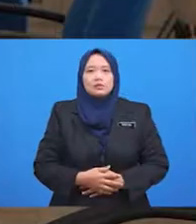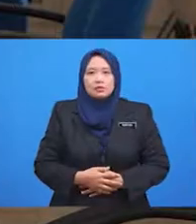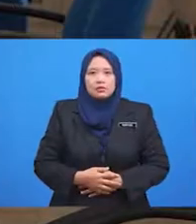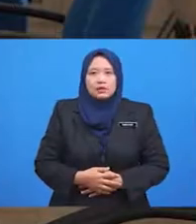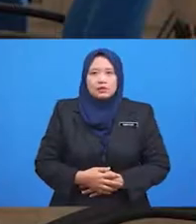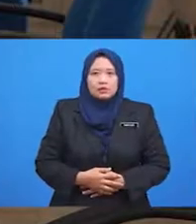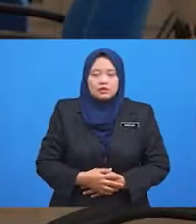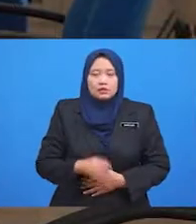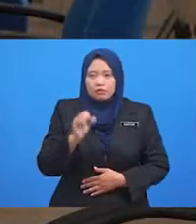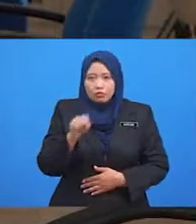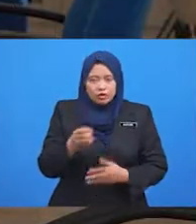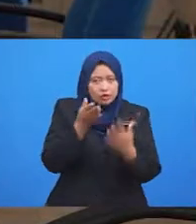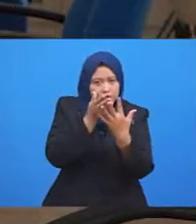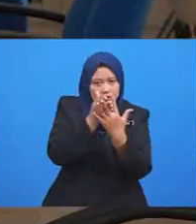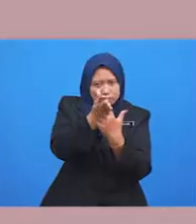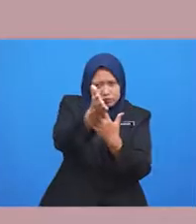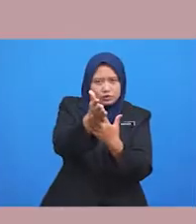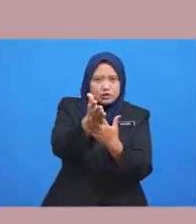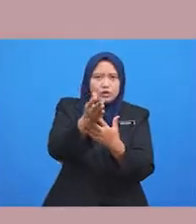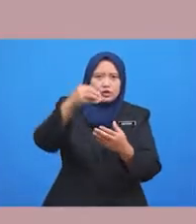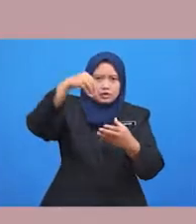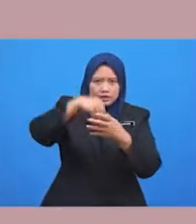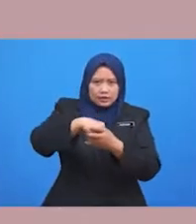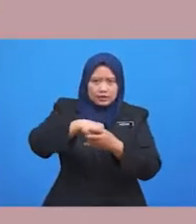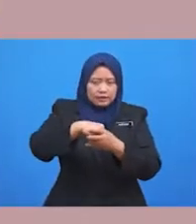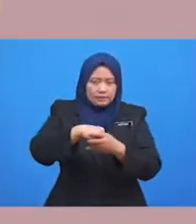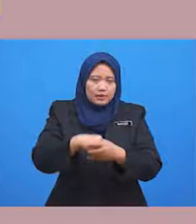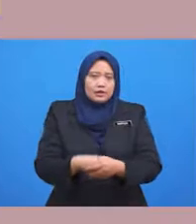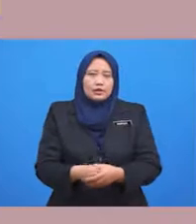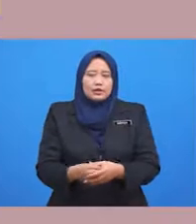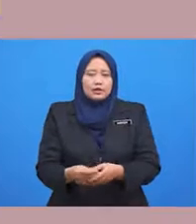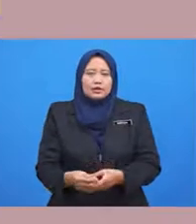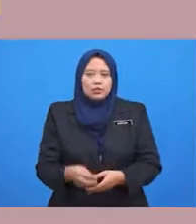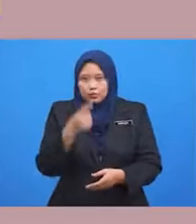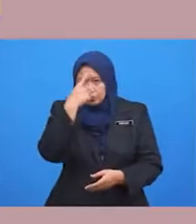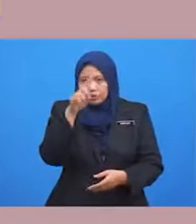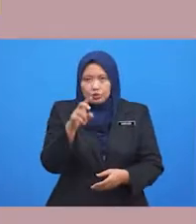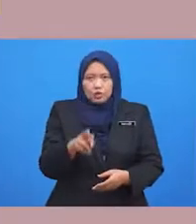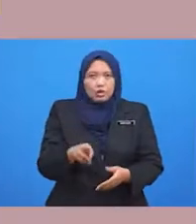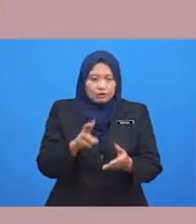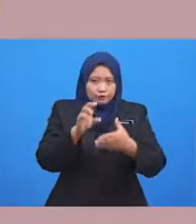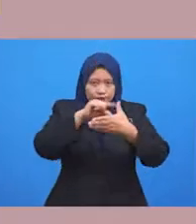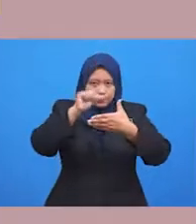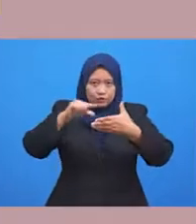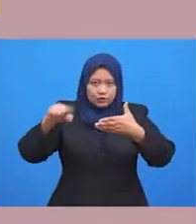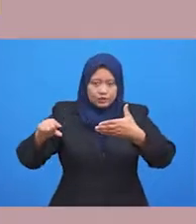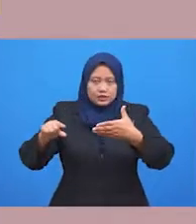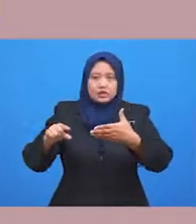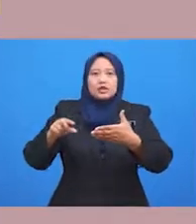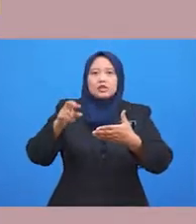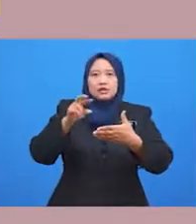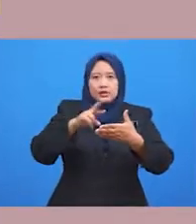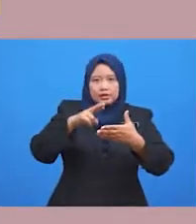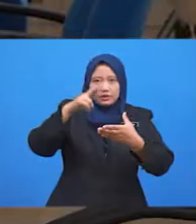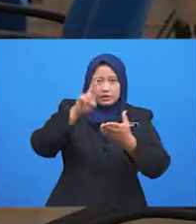ke lapisan kulit yang lebih dalam. Ini bertujuan untuk merangsang lapisan dermis iaitu tisu perantaraan